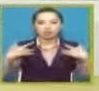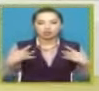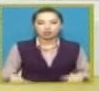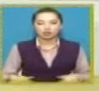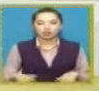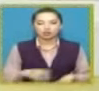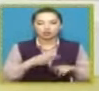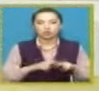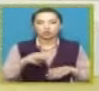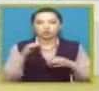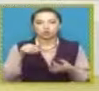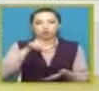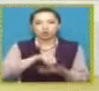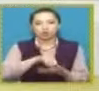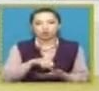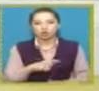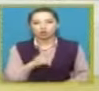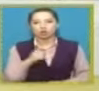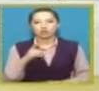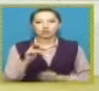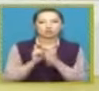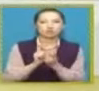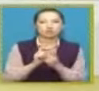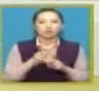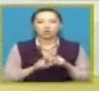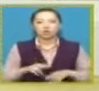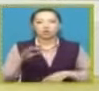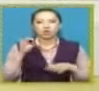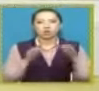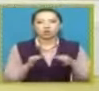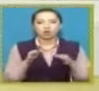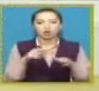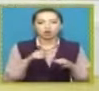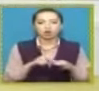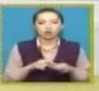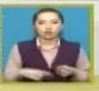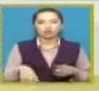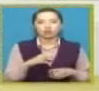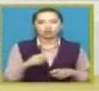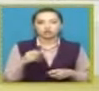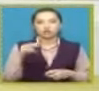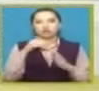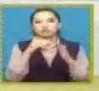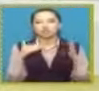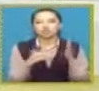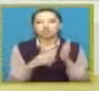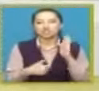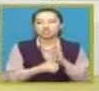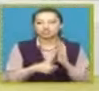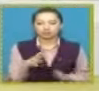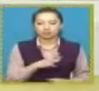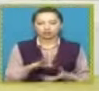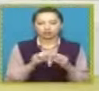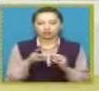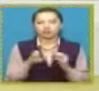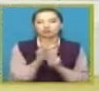сотқа қатысушыларға өрескел мінез көрсетіп, арнамыз нормаларын сақтамаған 6 қызметкердің лауазымы төмендетілді. 2014 жылы